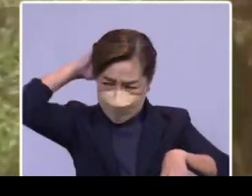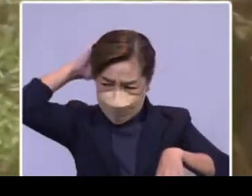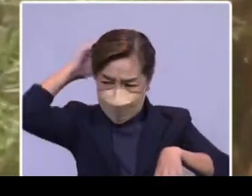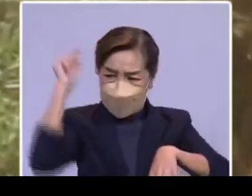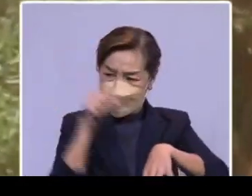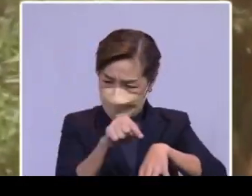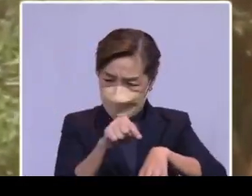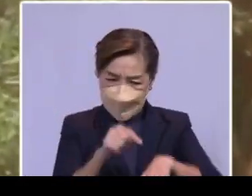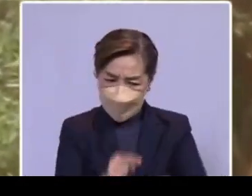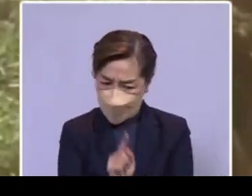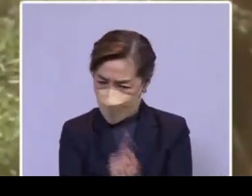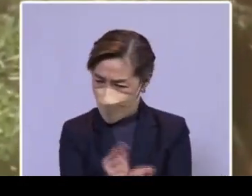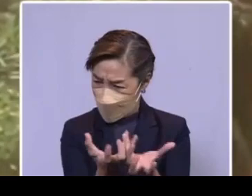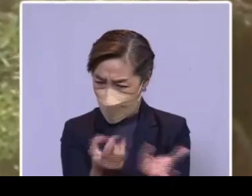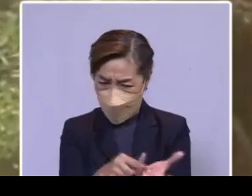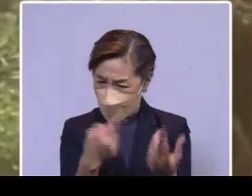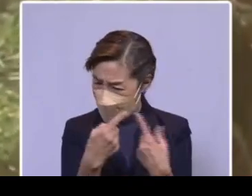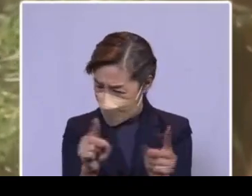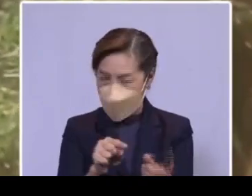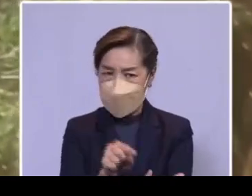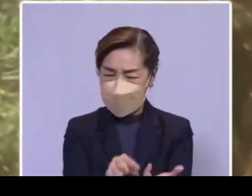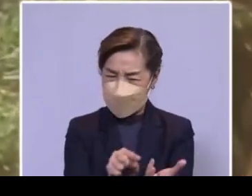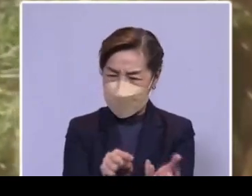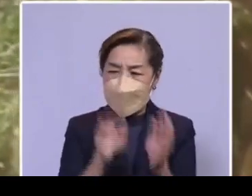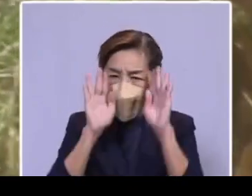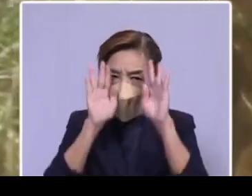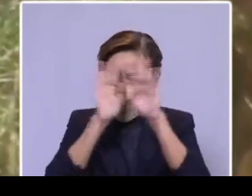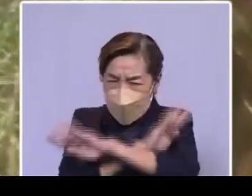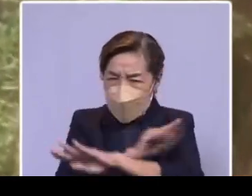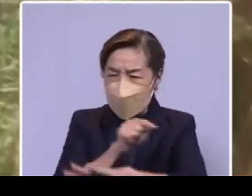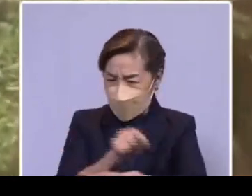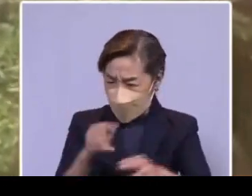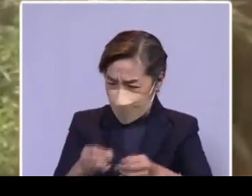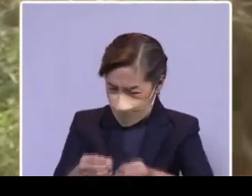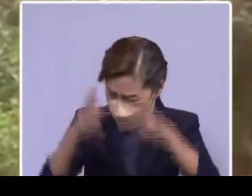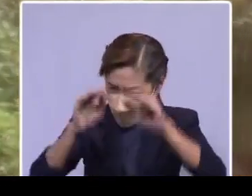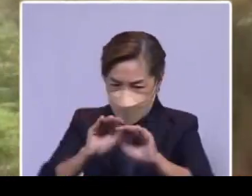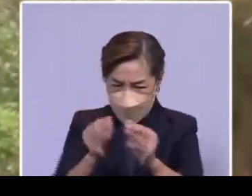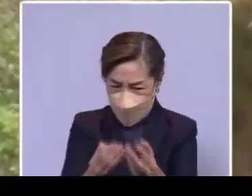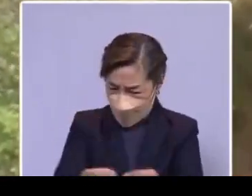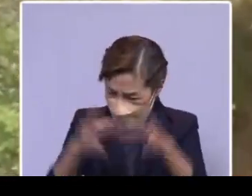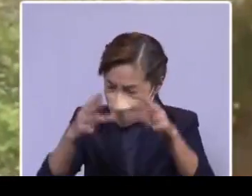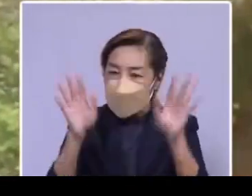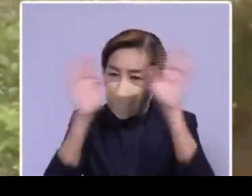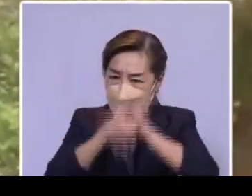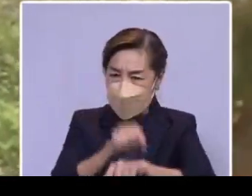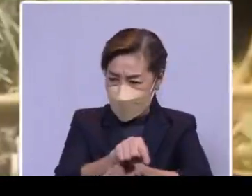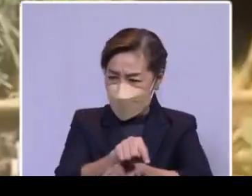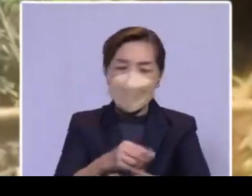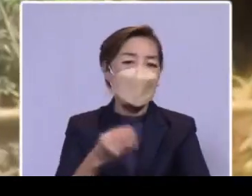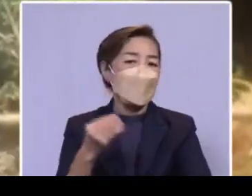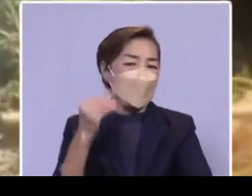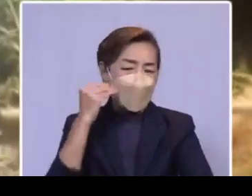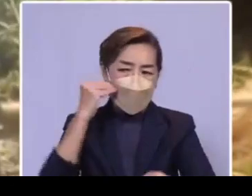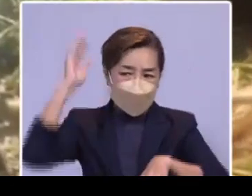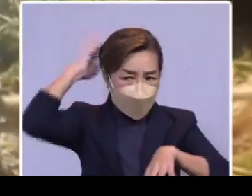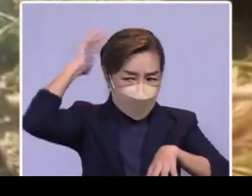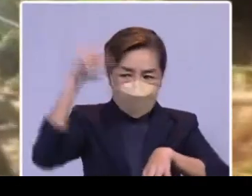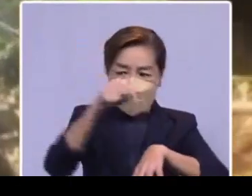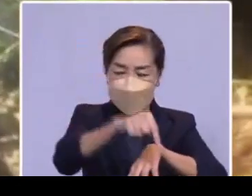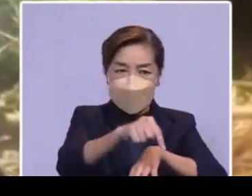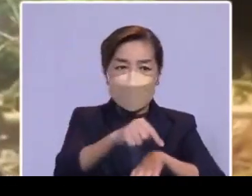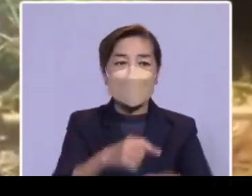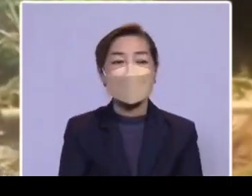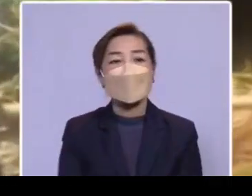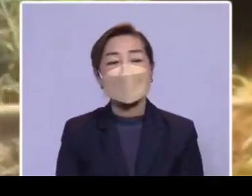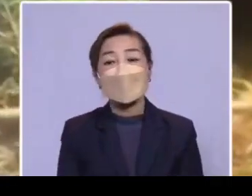มาเจอวัตถุประหลาดที่มันลักษณะคล้ายๆกับลูกระเบิดครับถูกทิ้งอยู่ที่หลังบ้านหลัง